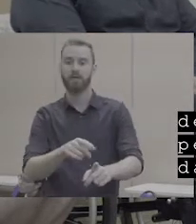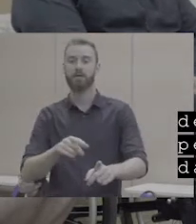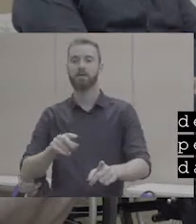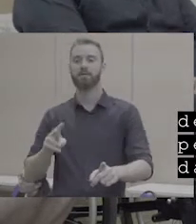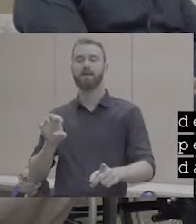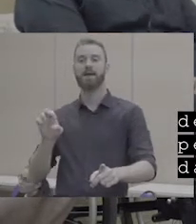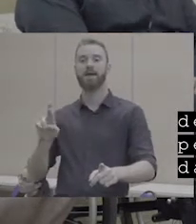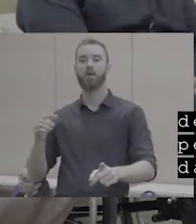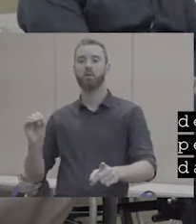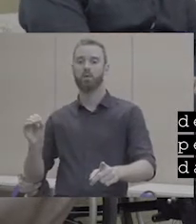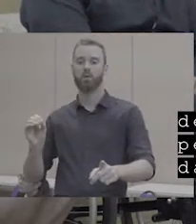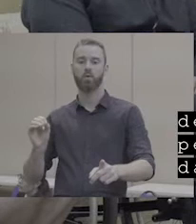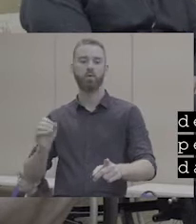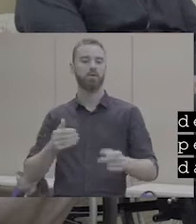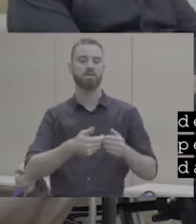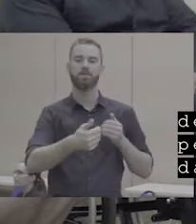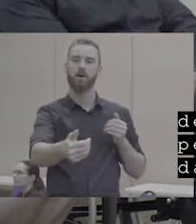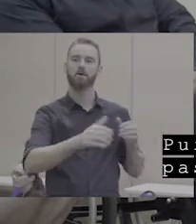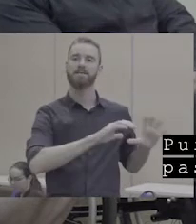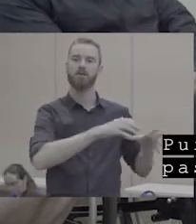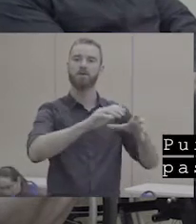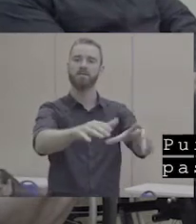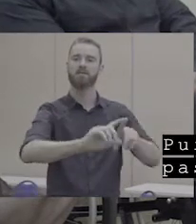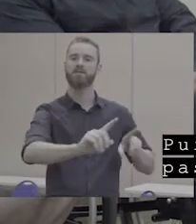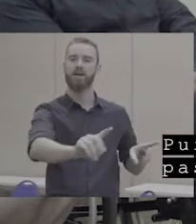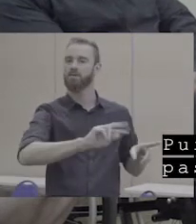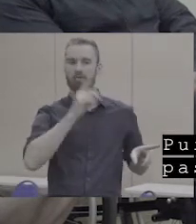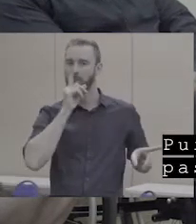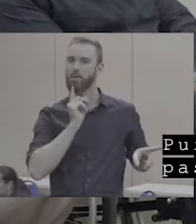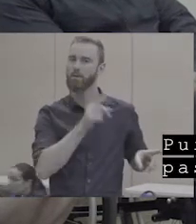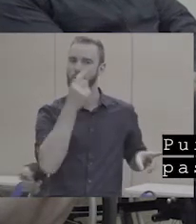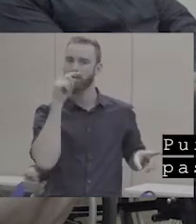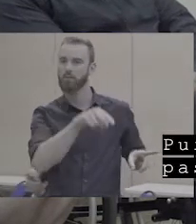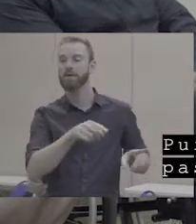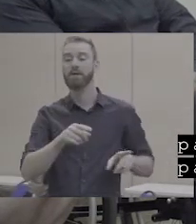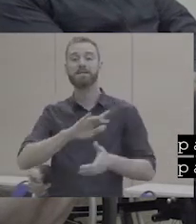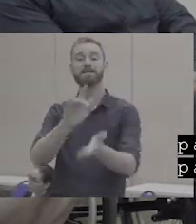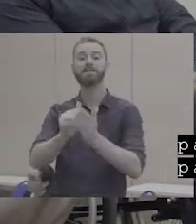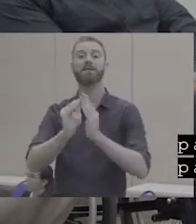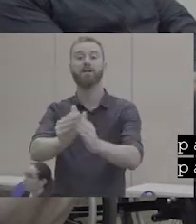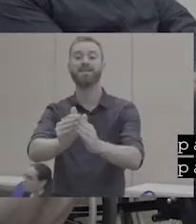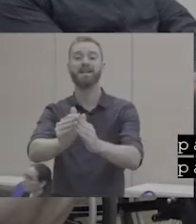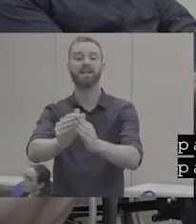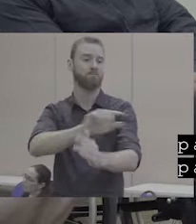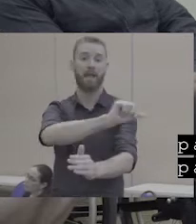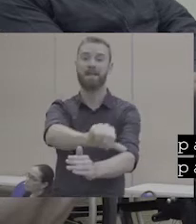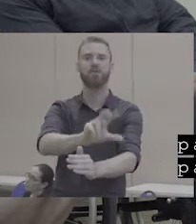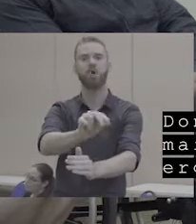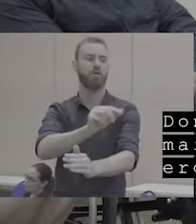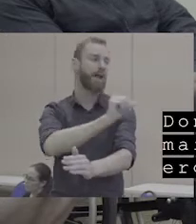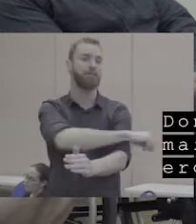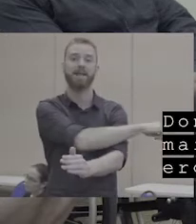faire le rapport d'ergot pour la personne parce que ce n'est pas dans le secteur. Puis l'ergot du centre-ville ne peut pas faire le rapport parce que la personne n'habite pas au